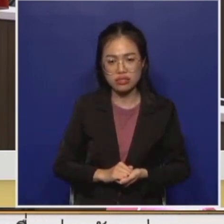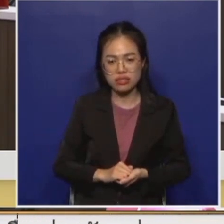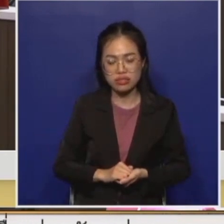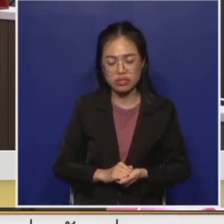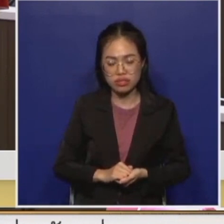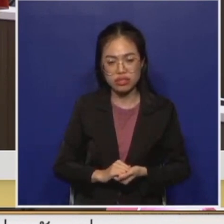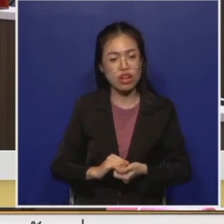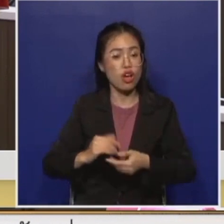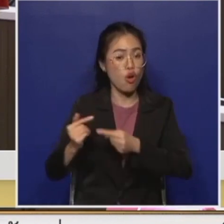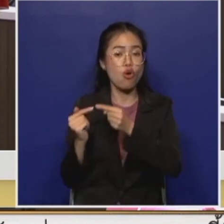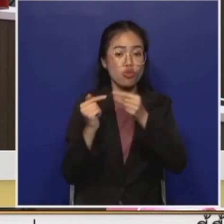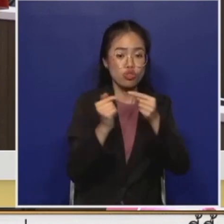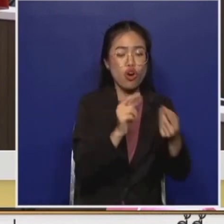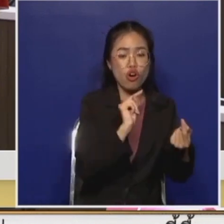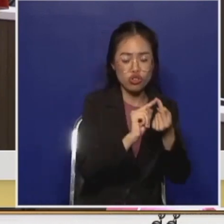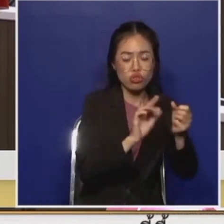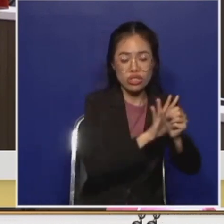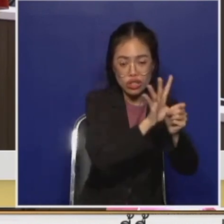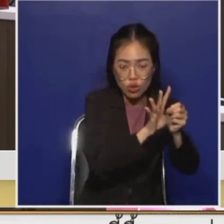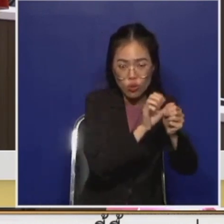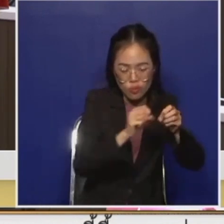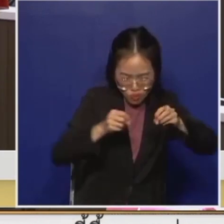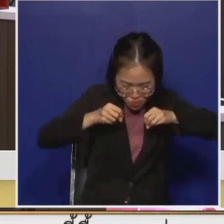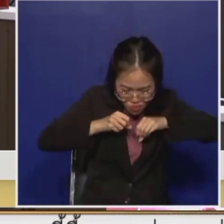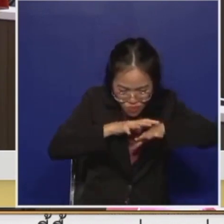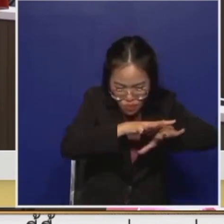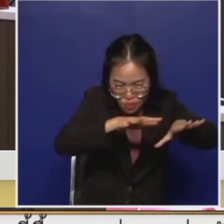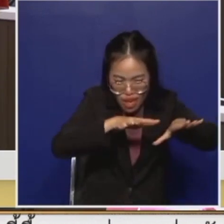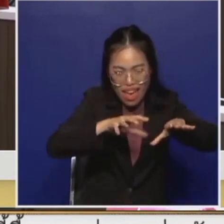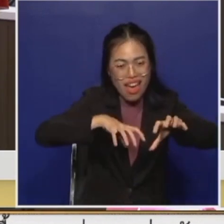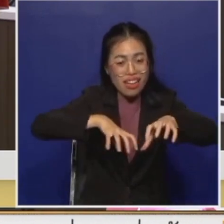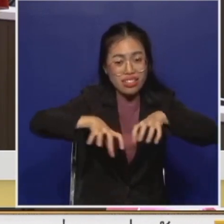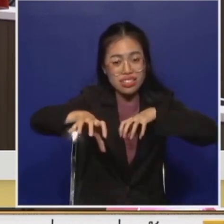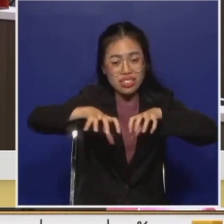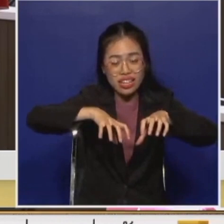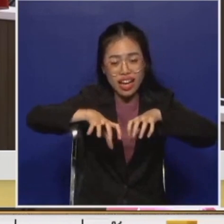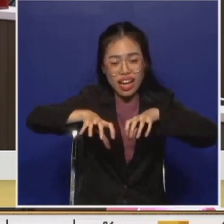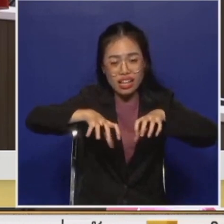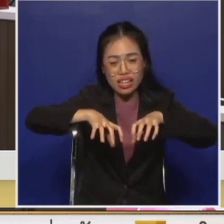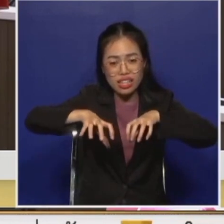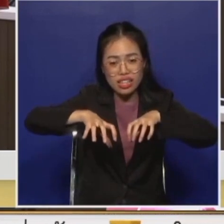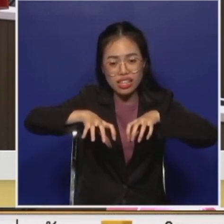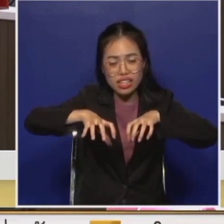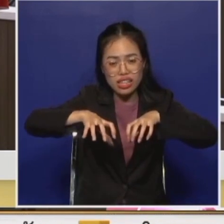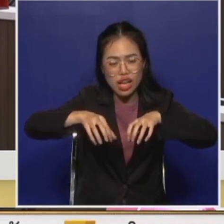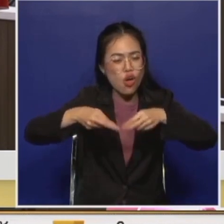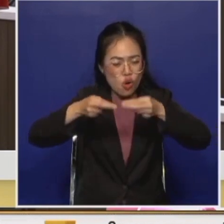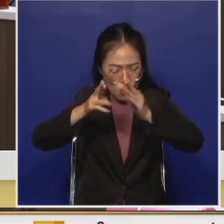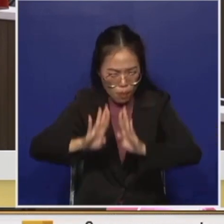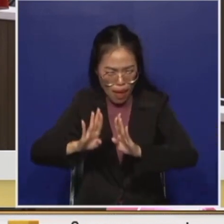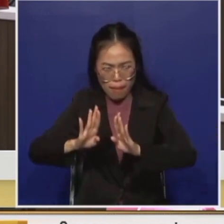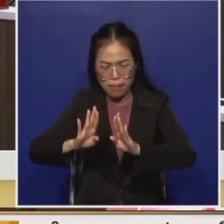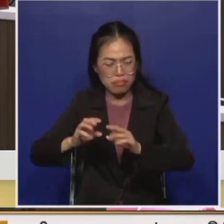ต่อเนองไปเกิดจากการระบาทของโวิดการมอหารจัดการที่ไม่มีประสิทธภาพ